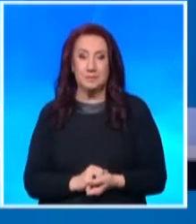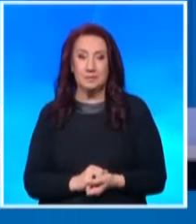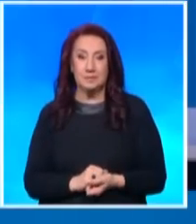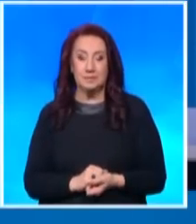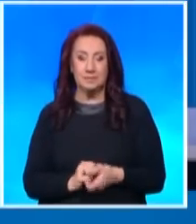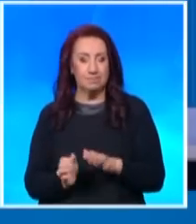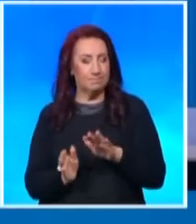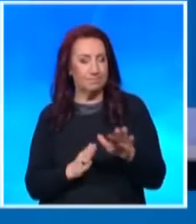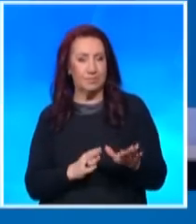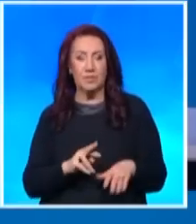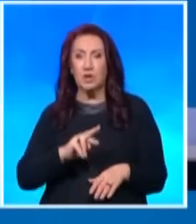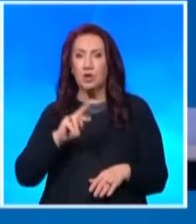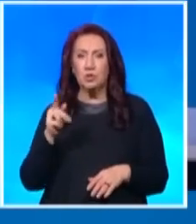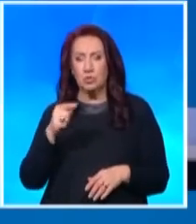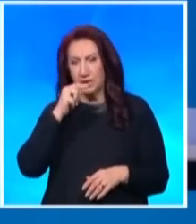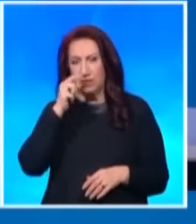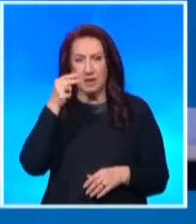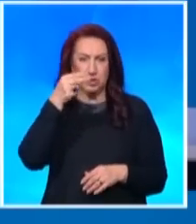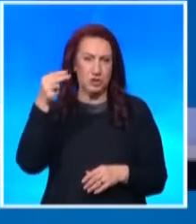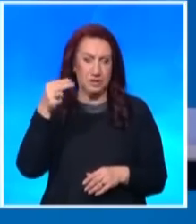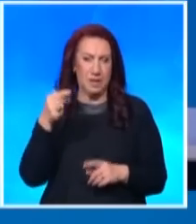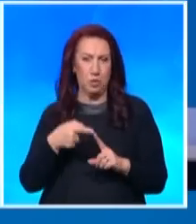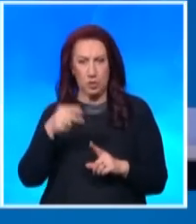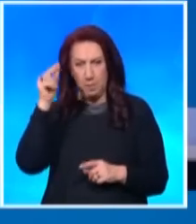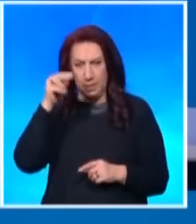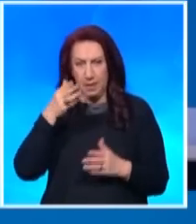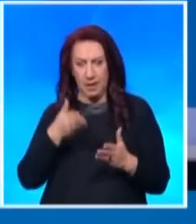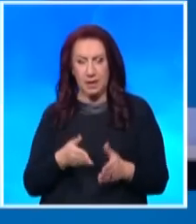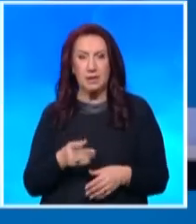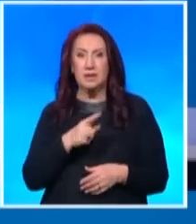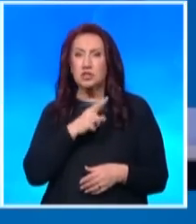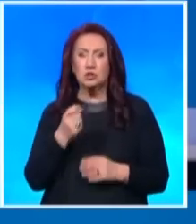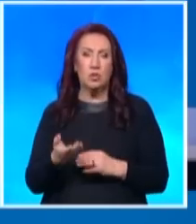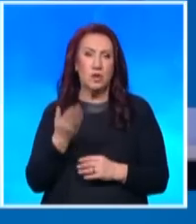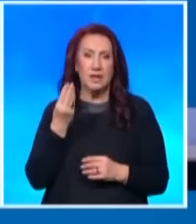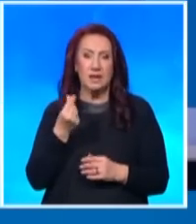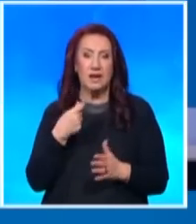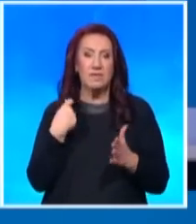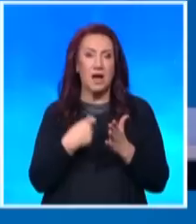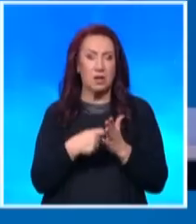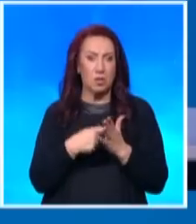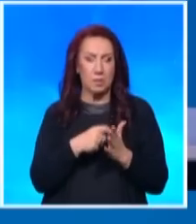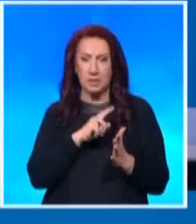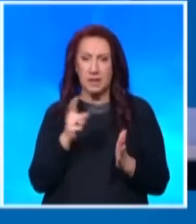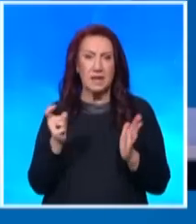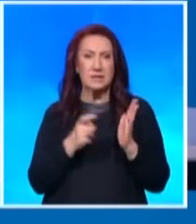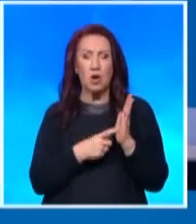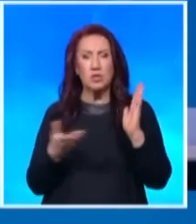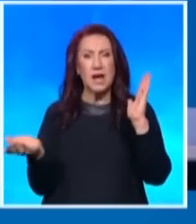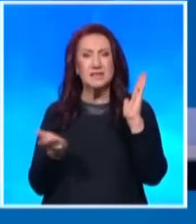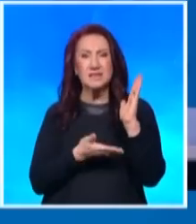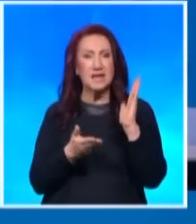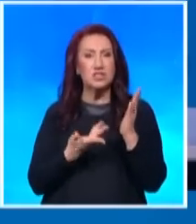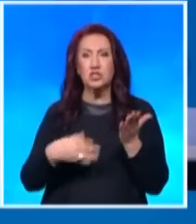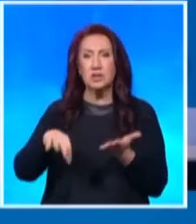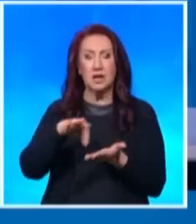Към останалото водещо от нашата страна, 100 000 лева глоба заради незаконна сеч в Борисовата градина. Полицията и